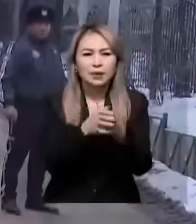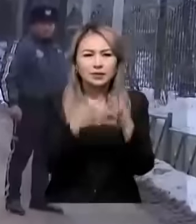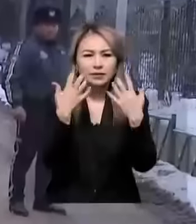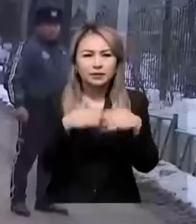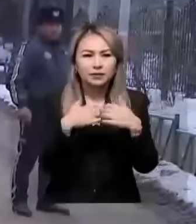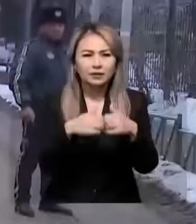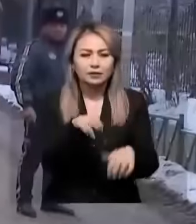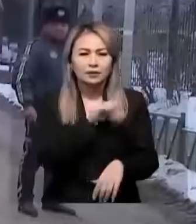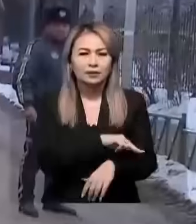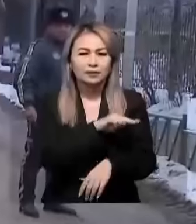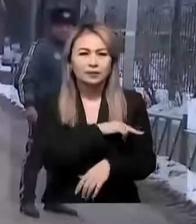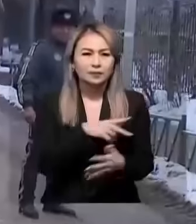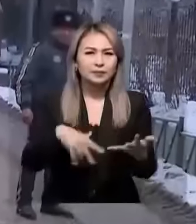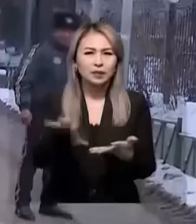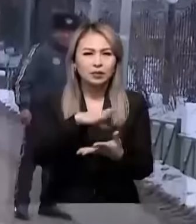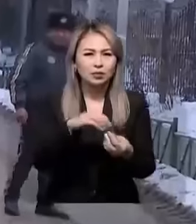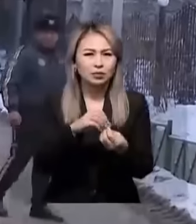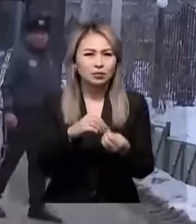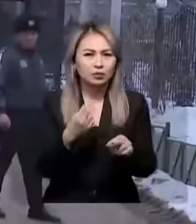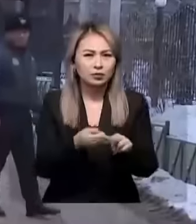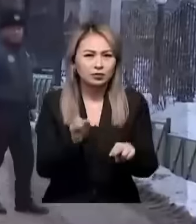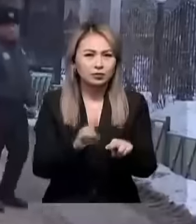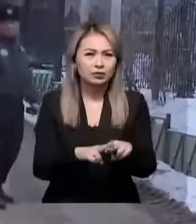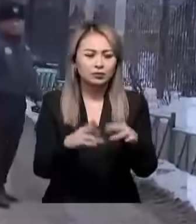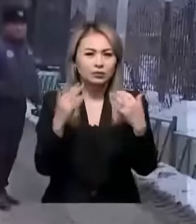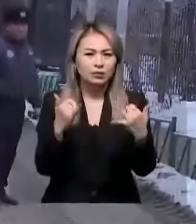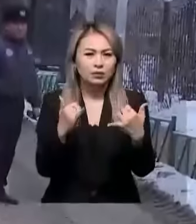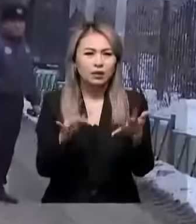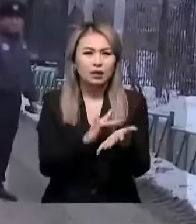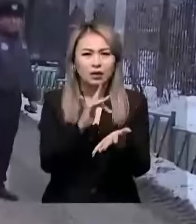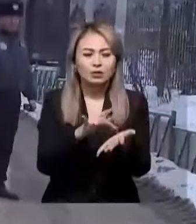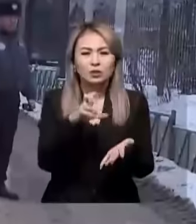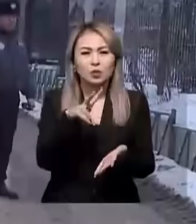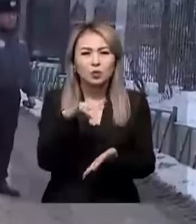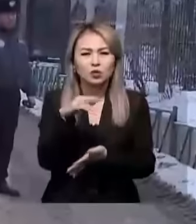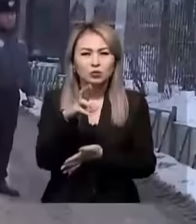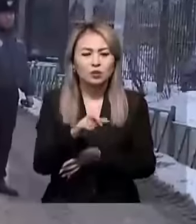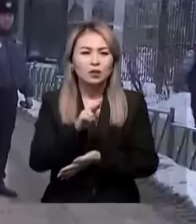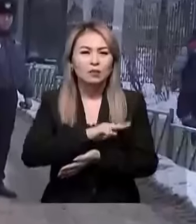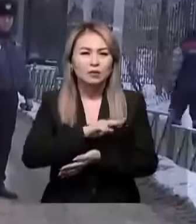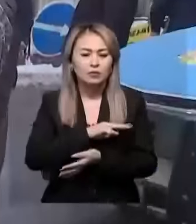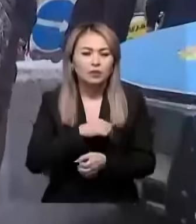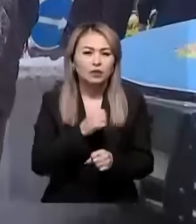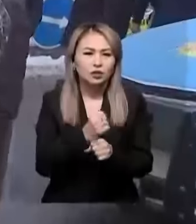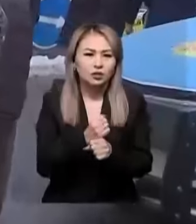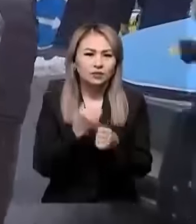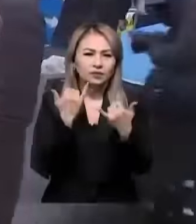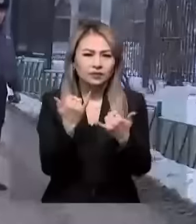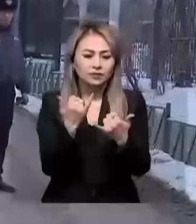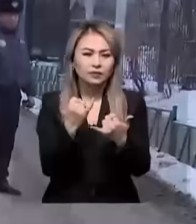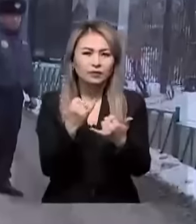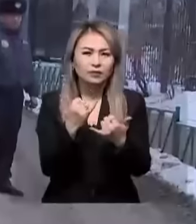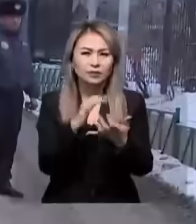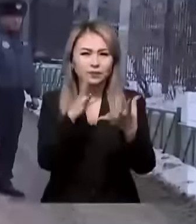департаментіне жұмыстармен бәрімен аудан әкімшілігі қала службаларының бәрін осы жерге жиналып жұмыстарымызды істеп жатырмыз қазір. Басқа енді